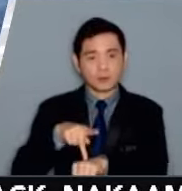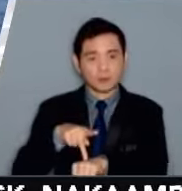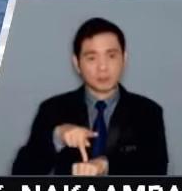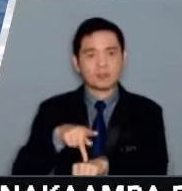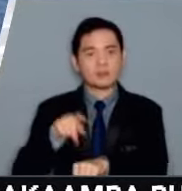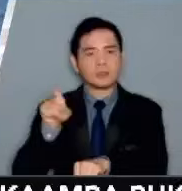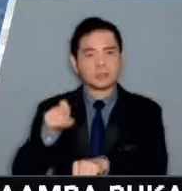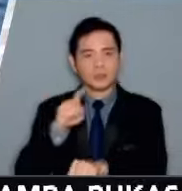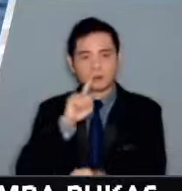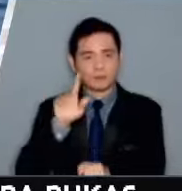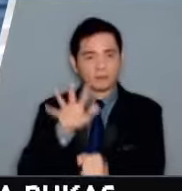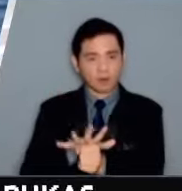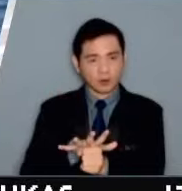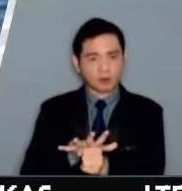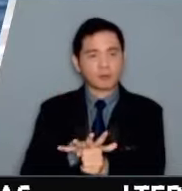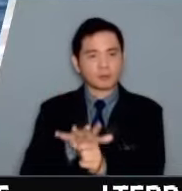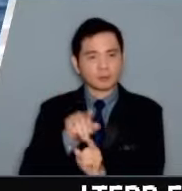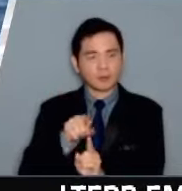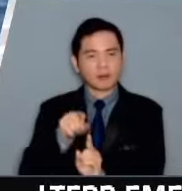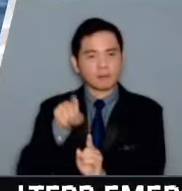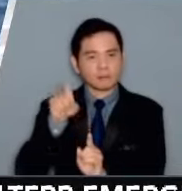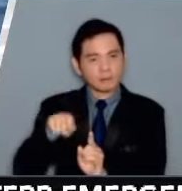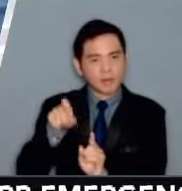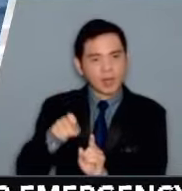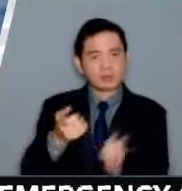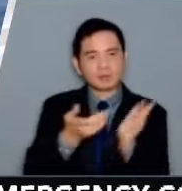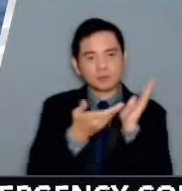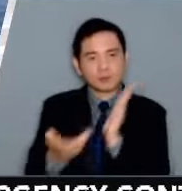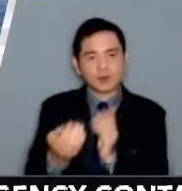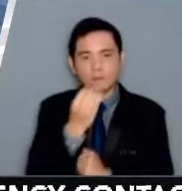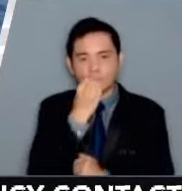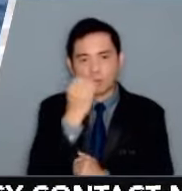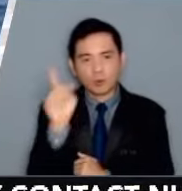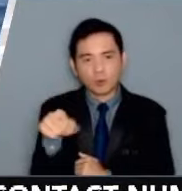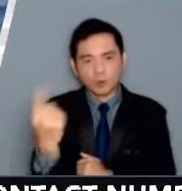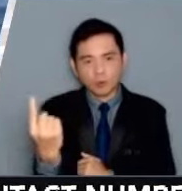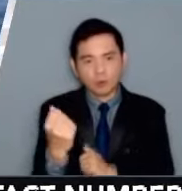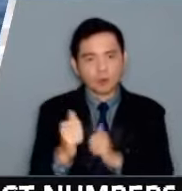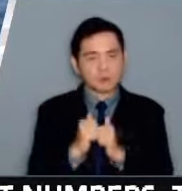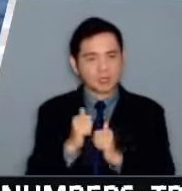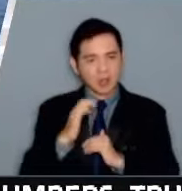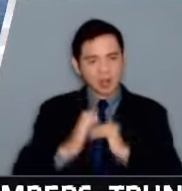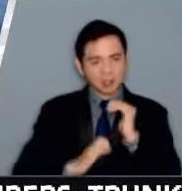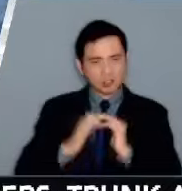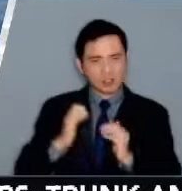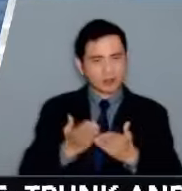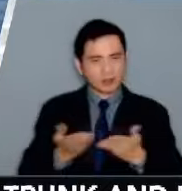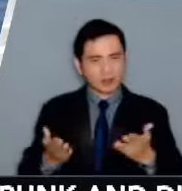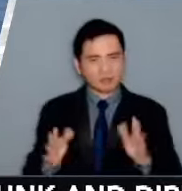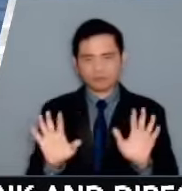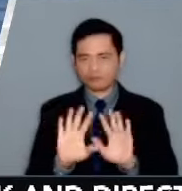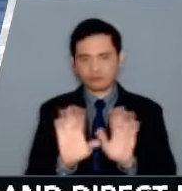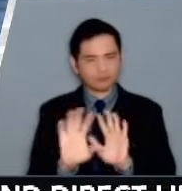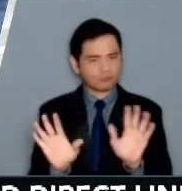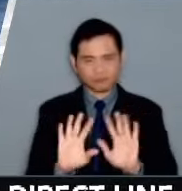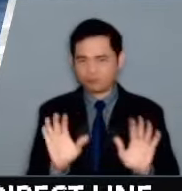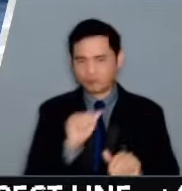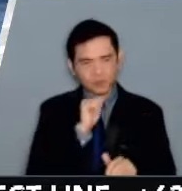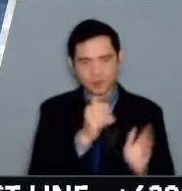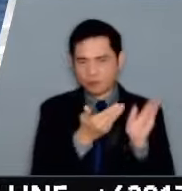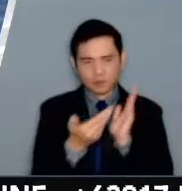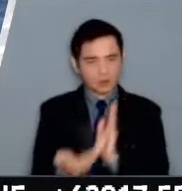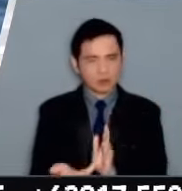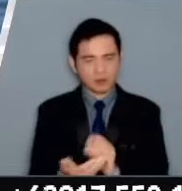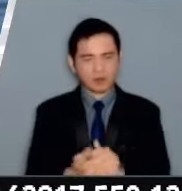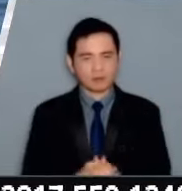na humanitarian living necessities lang ang dala ng barko ng Pilipinas. Pero ayon sa DFA, na mischaracterize